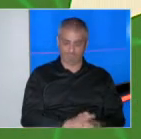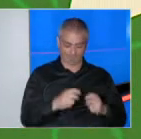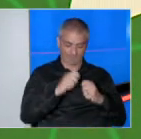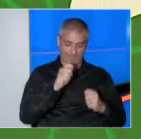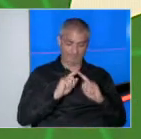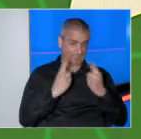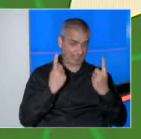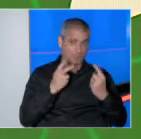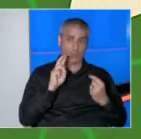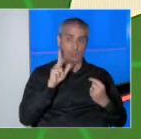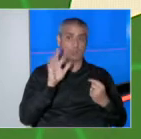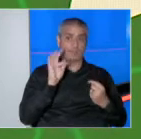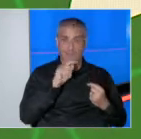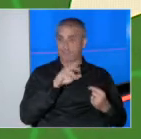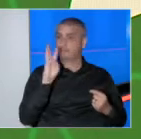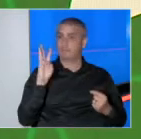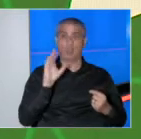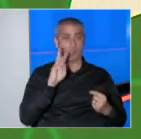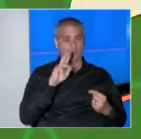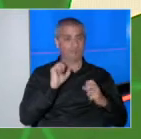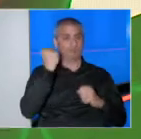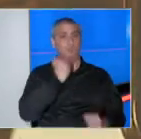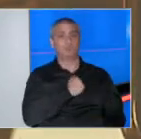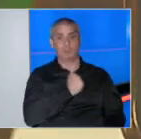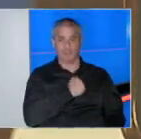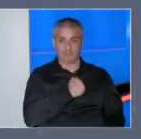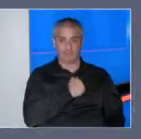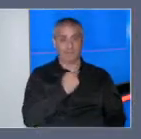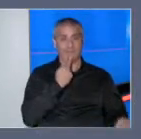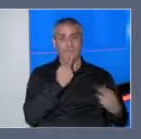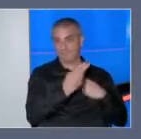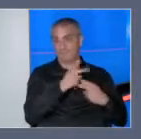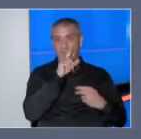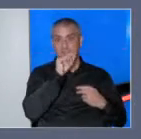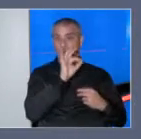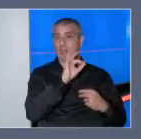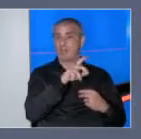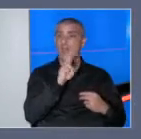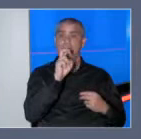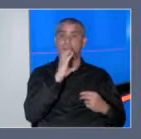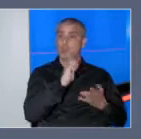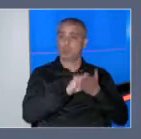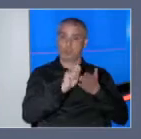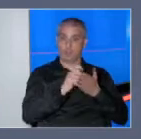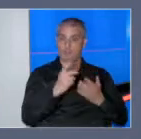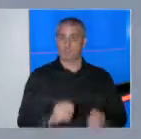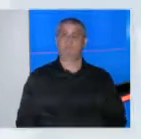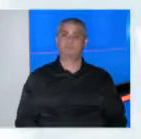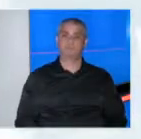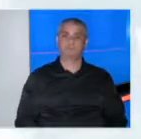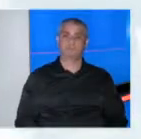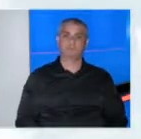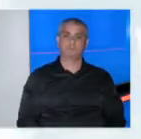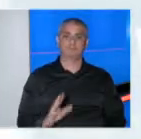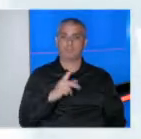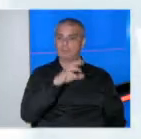הכנסת אחר, רוטמן, שמחה רוטמן, מהציונות הדתית, מגיב לציוץ של עמיעד כהן שכותב כך, כמה